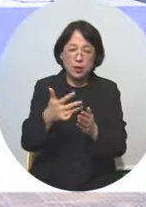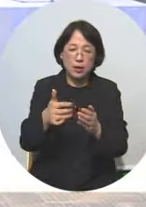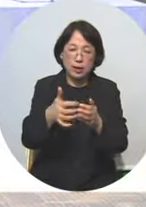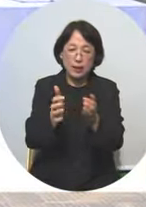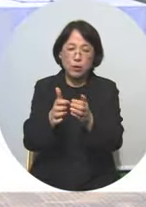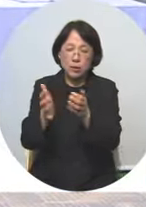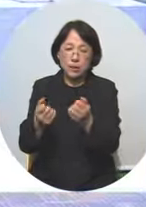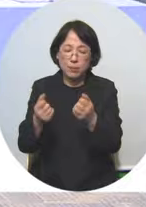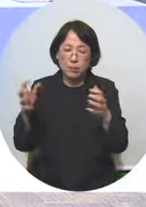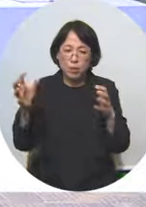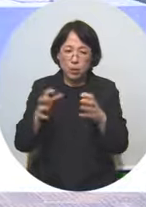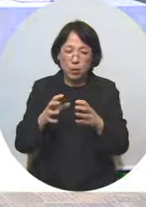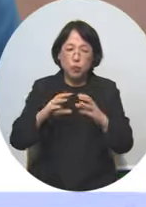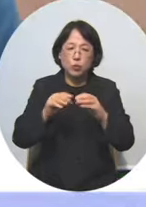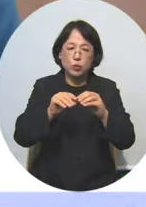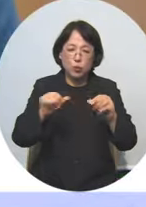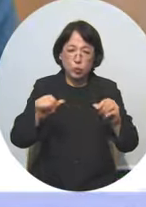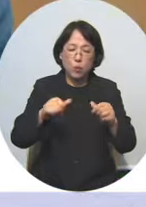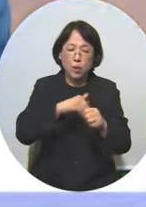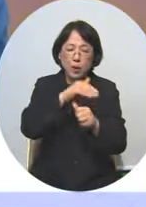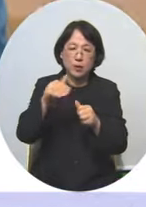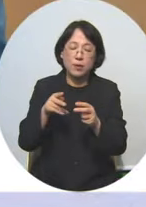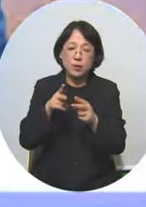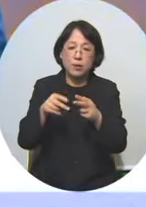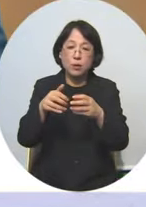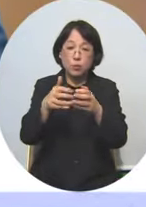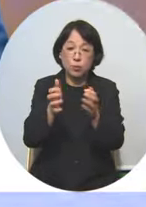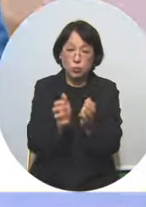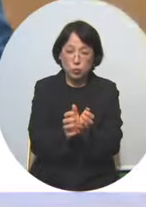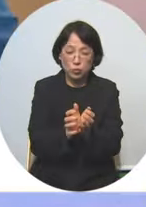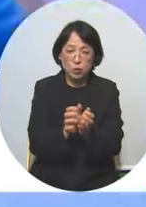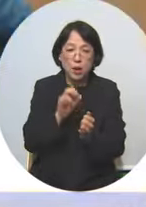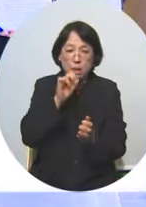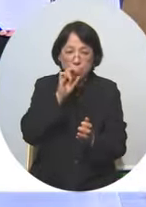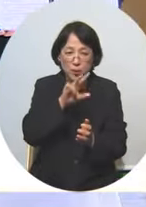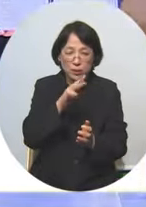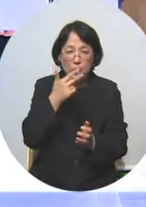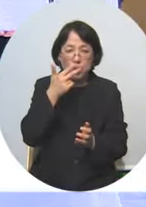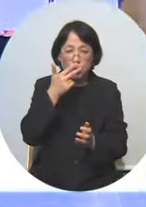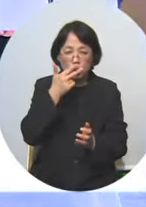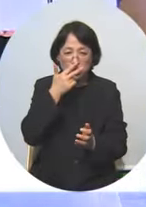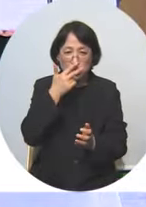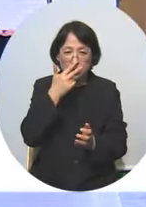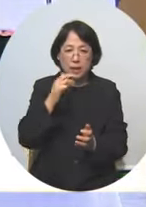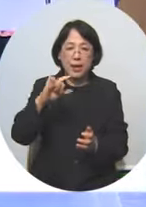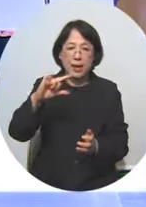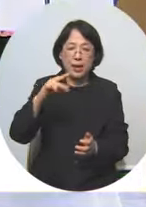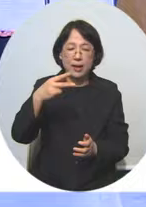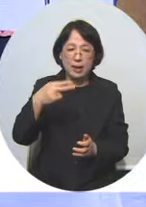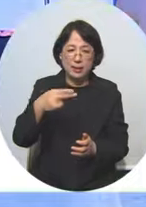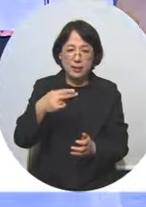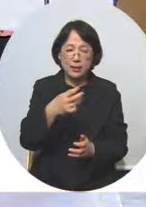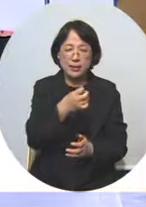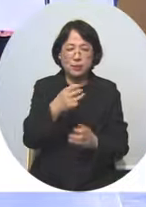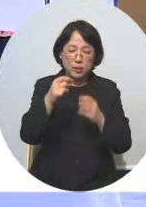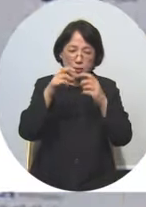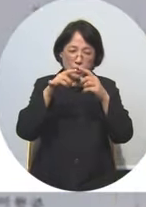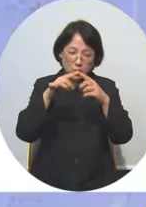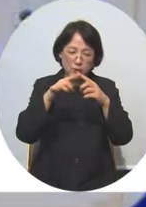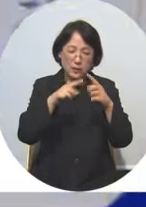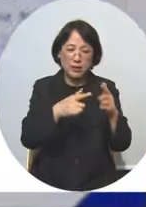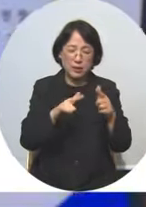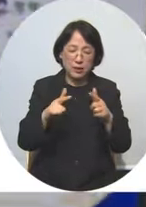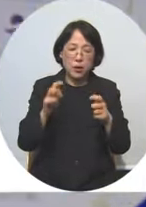환경부, 산업부를 비롯해 경기도와 용인시, 평택시, LH와 삼성전자가 상생 협약을 체결한